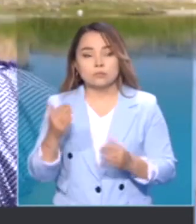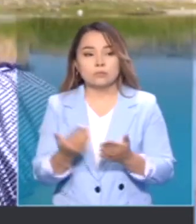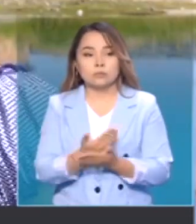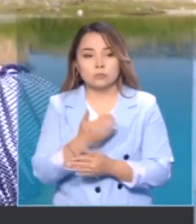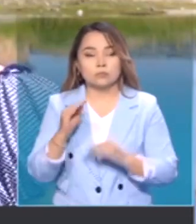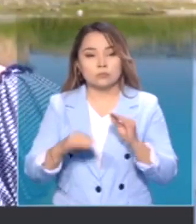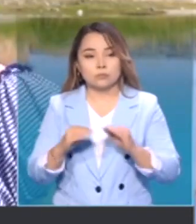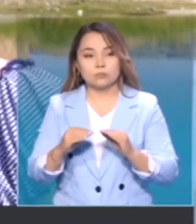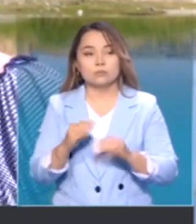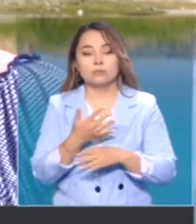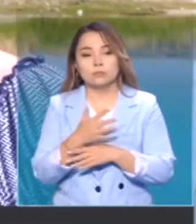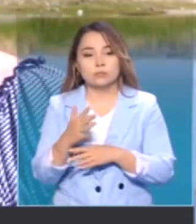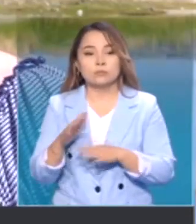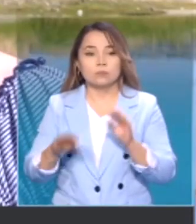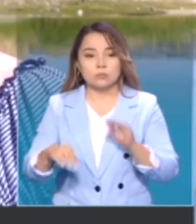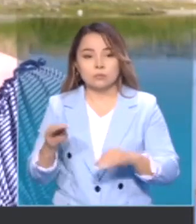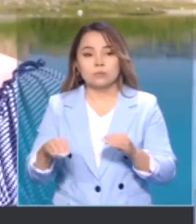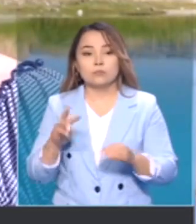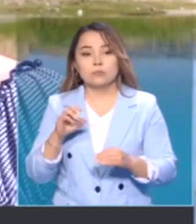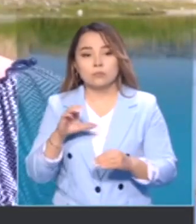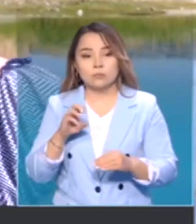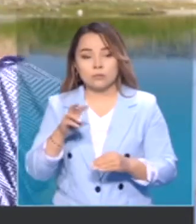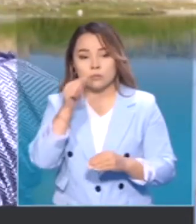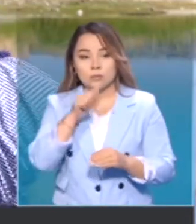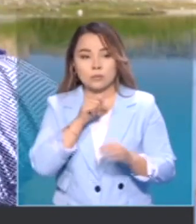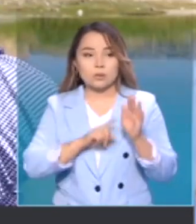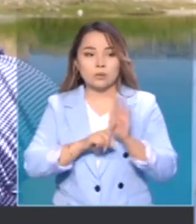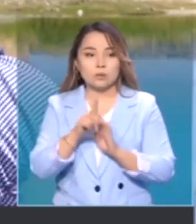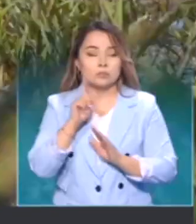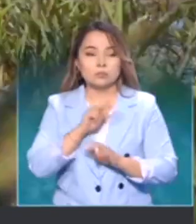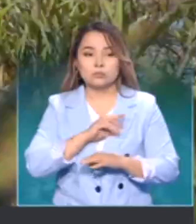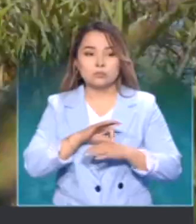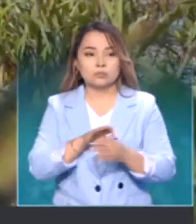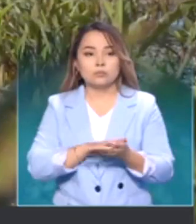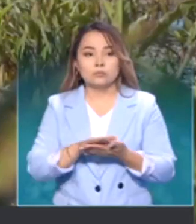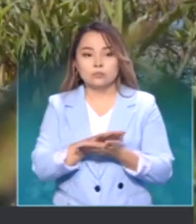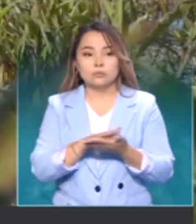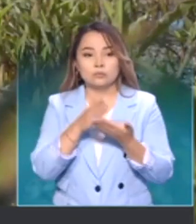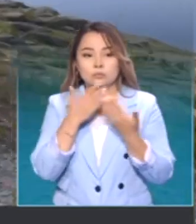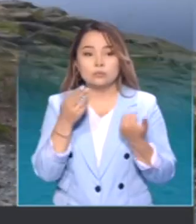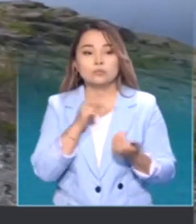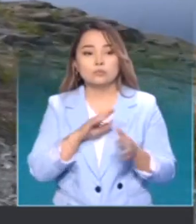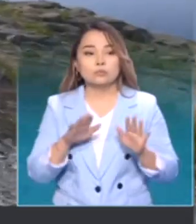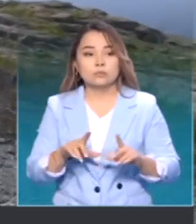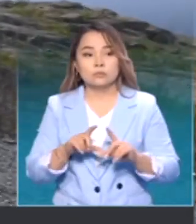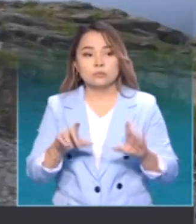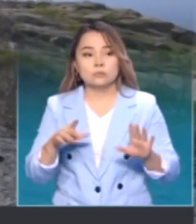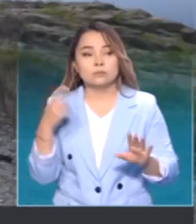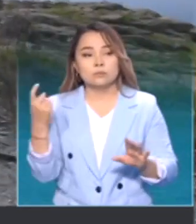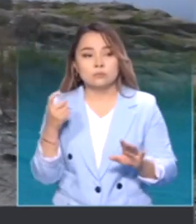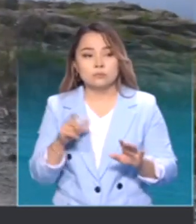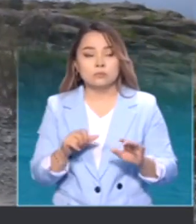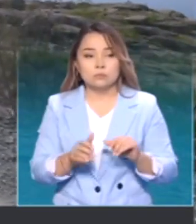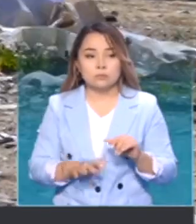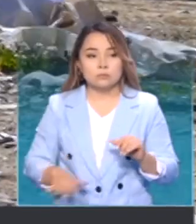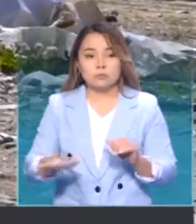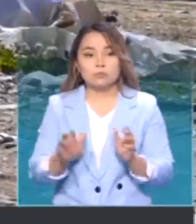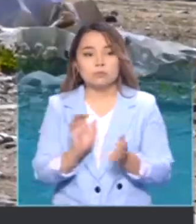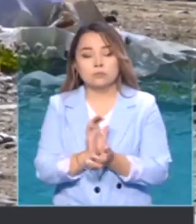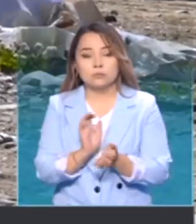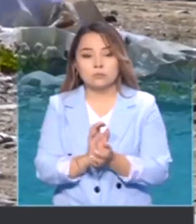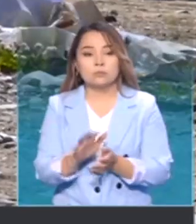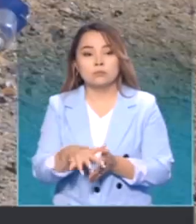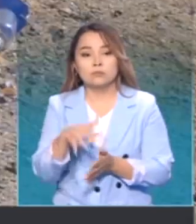деген. Бірақ міне маусым айының ортасы болса да ешқандай жұмыс басталған жоқ. Қазір жұмыс істеп тұрған нысан иелері жағажайдағы қоқыс мәселесі